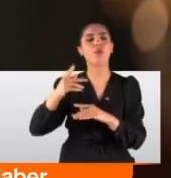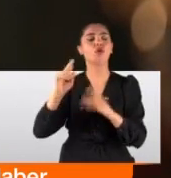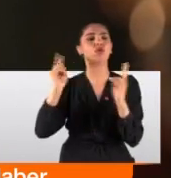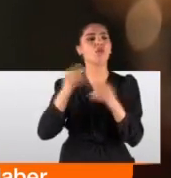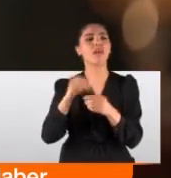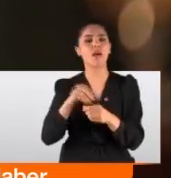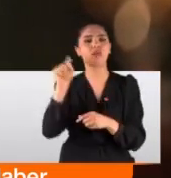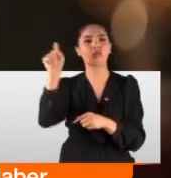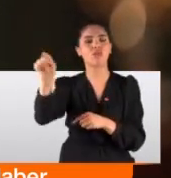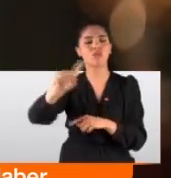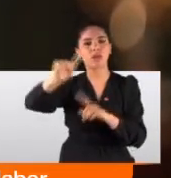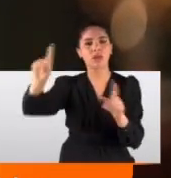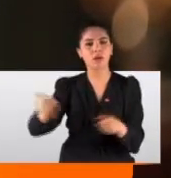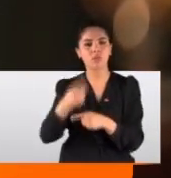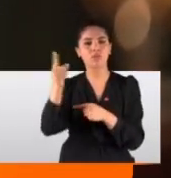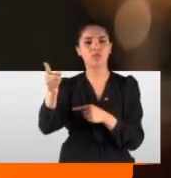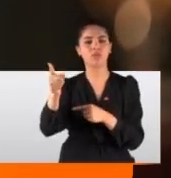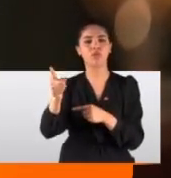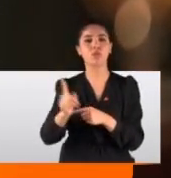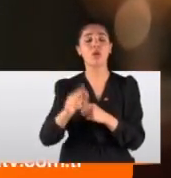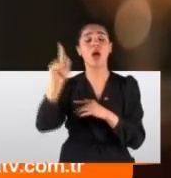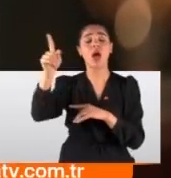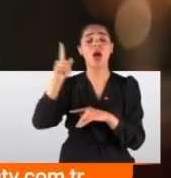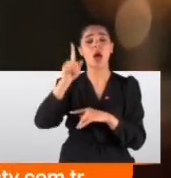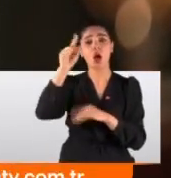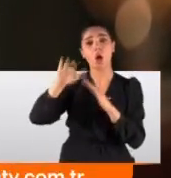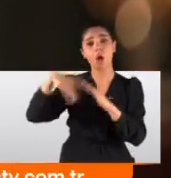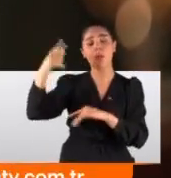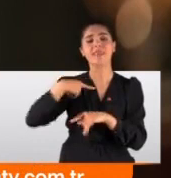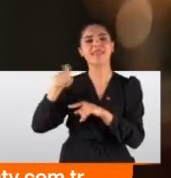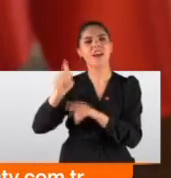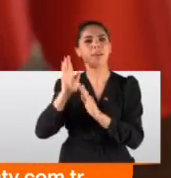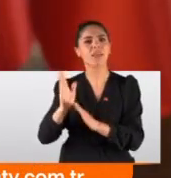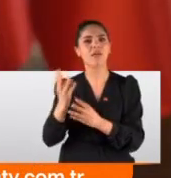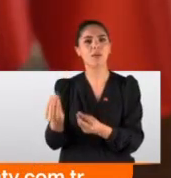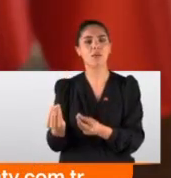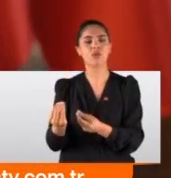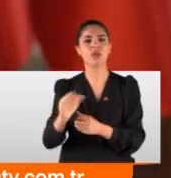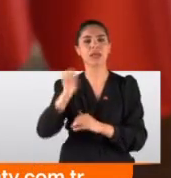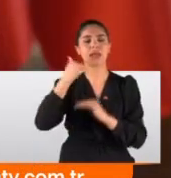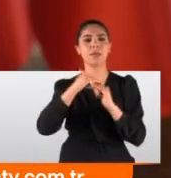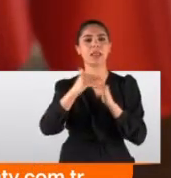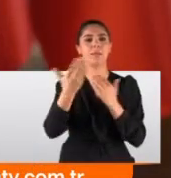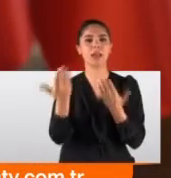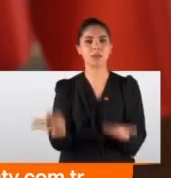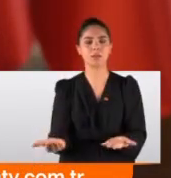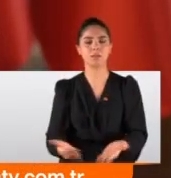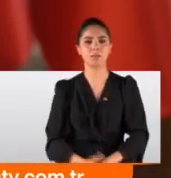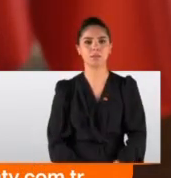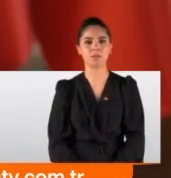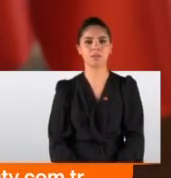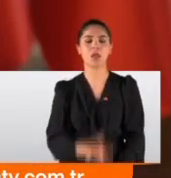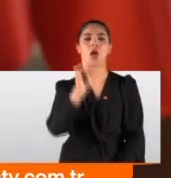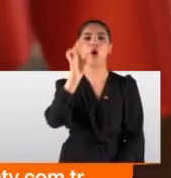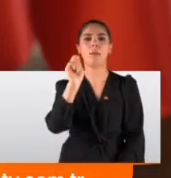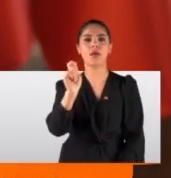yoldaşlarının yakasına yapışacak, ruz-i mahşerde peşlerini bırakmayacağız. Aziz milletim,